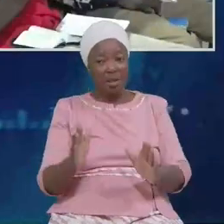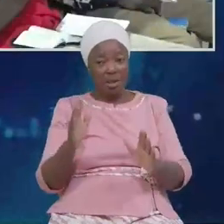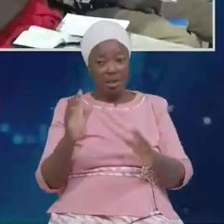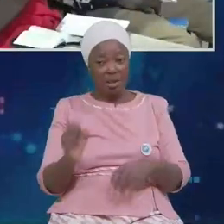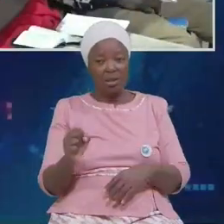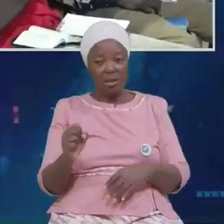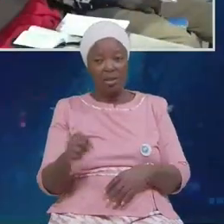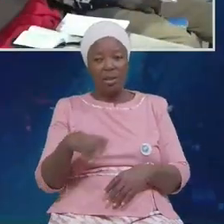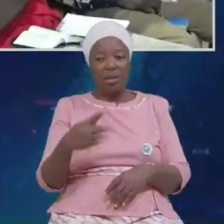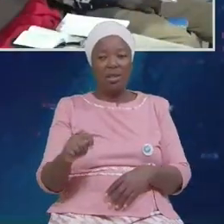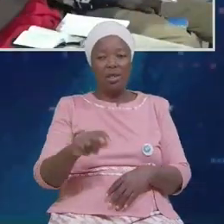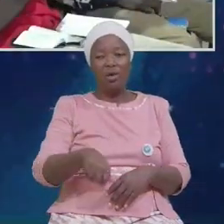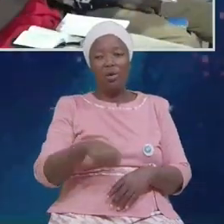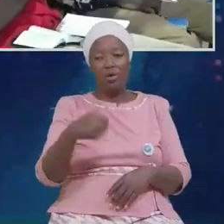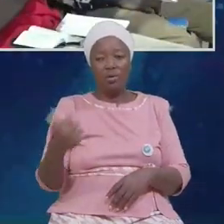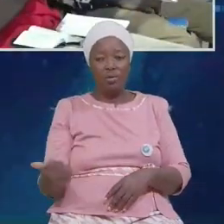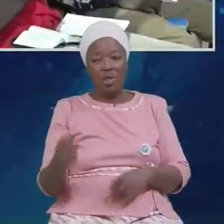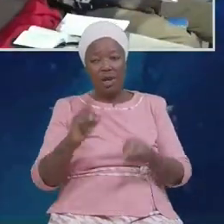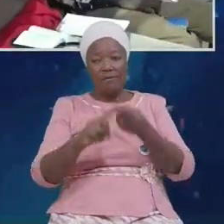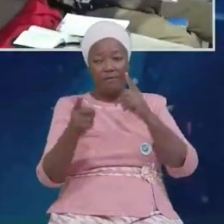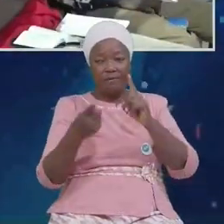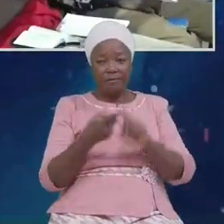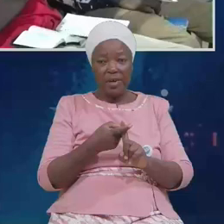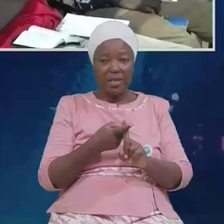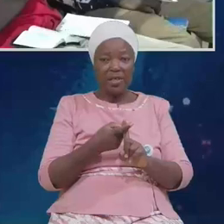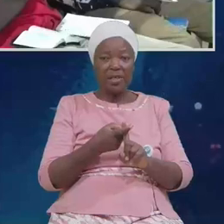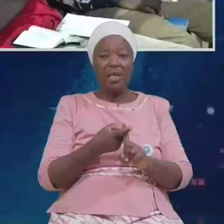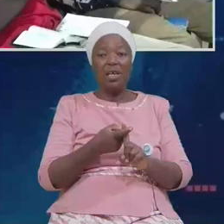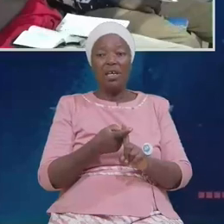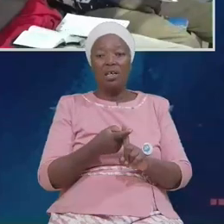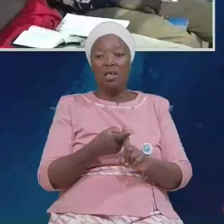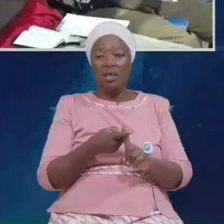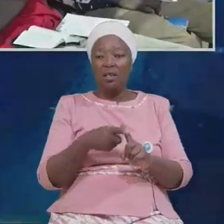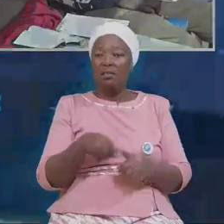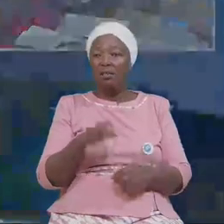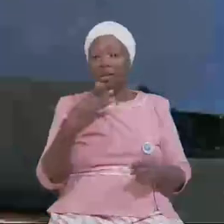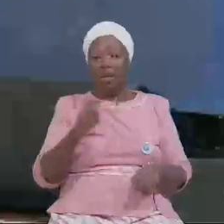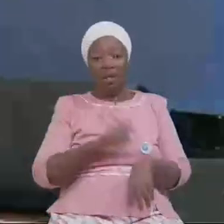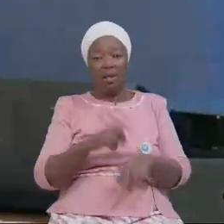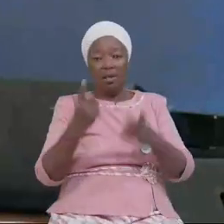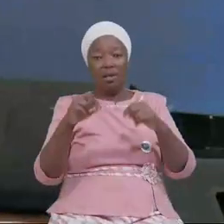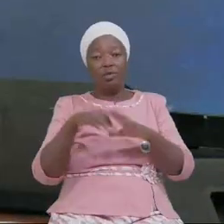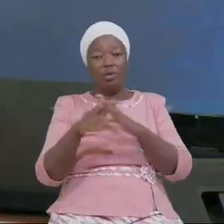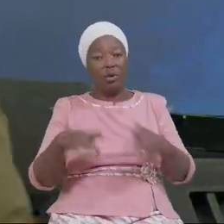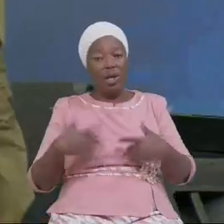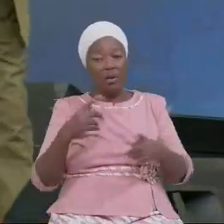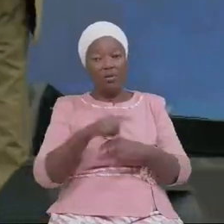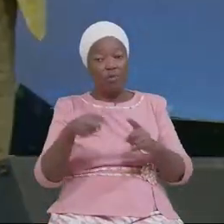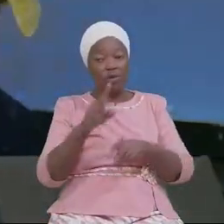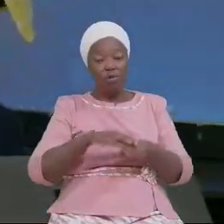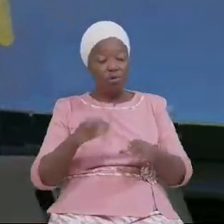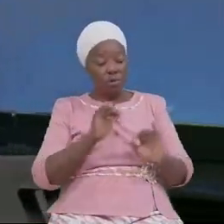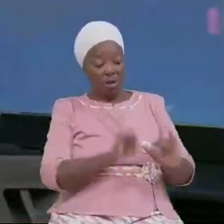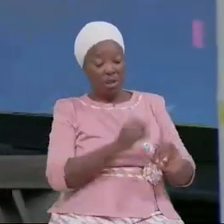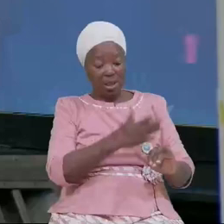autres pécheurs, des autres compagnons de crime. Il y aura un temps dans votre vie où vous ne